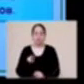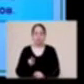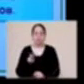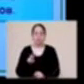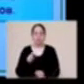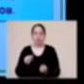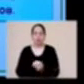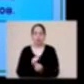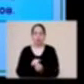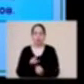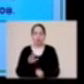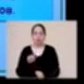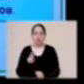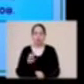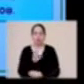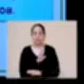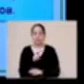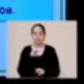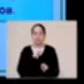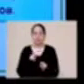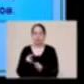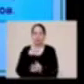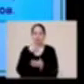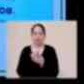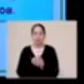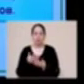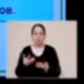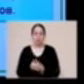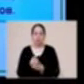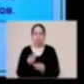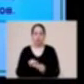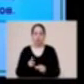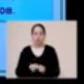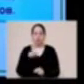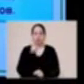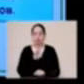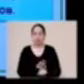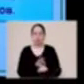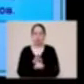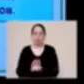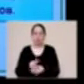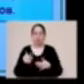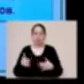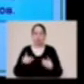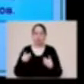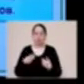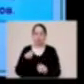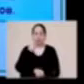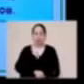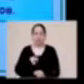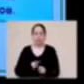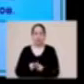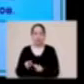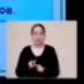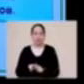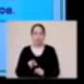сухой ветке деревьев и высматривает свою добычу. Эта птица приносит большую пользу, поедая